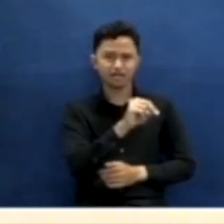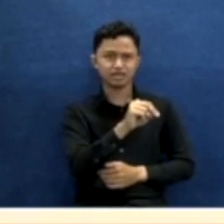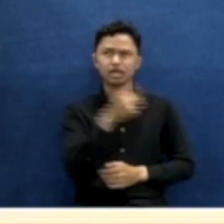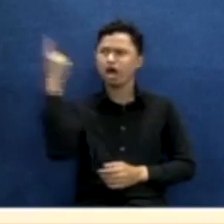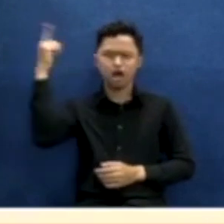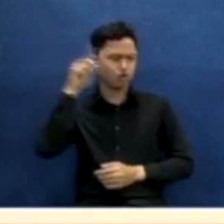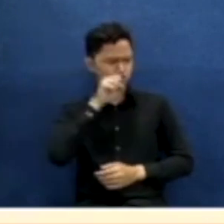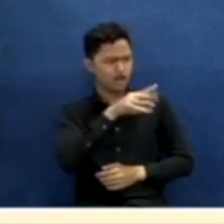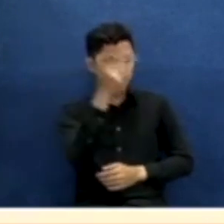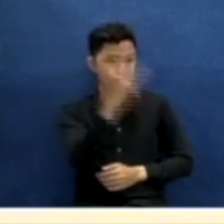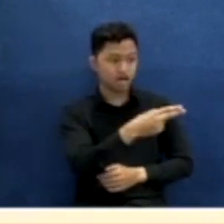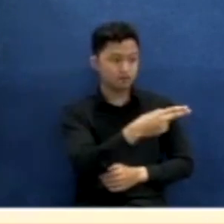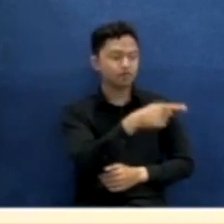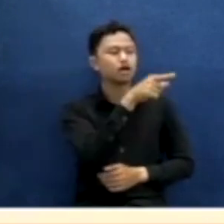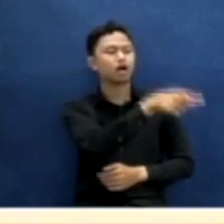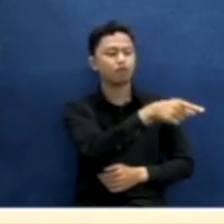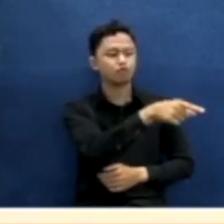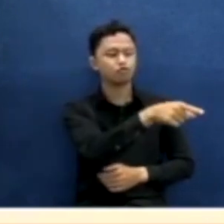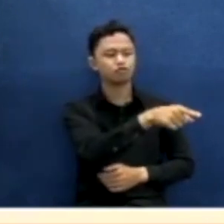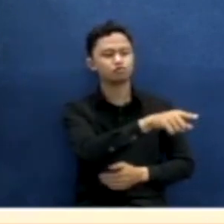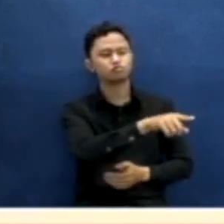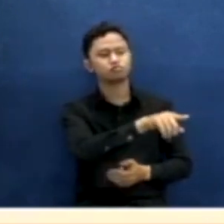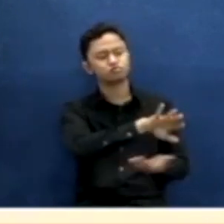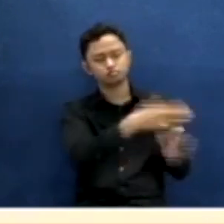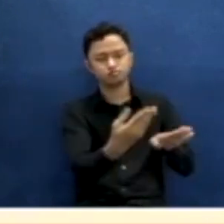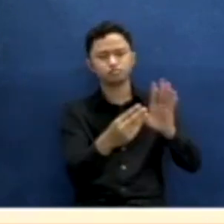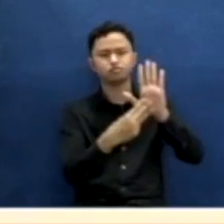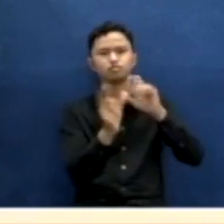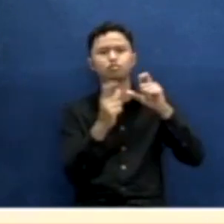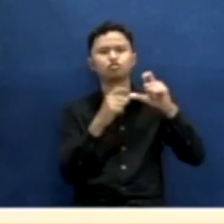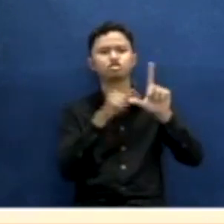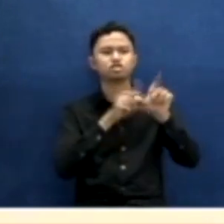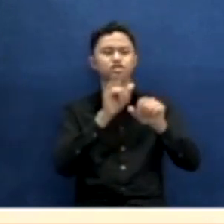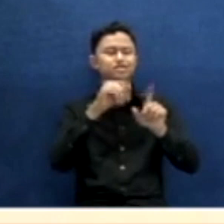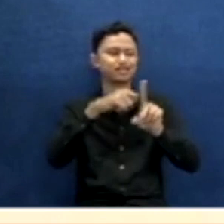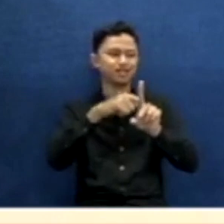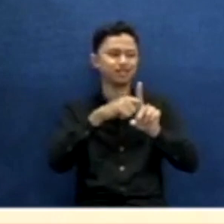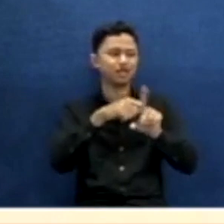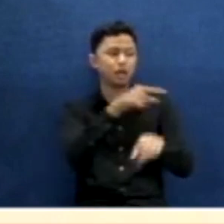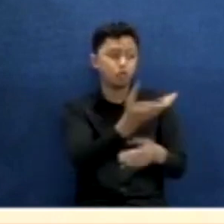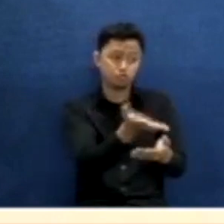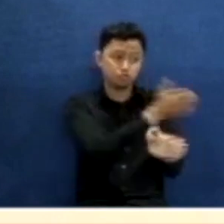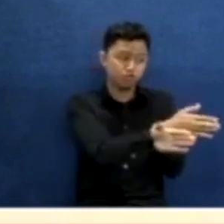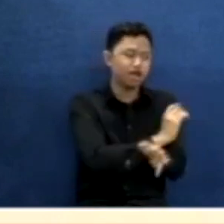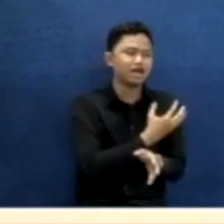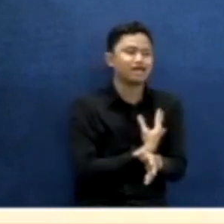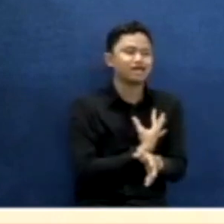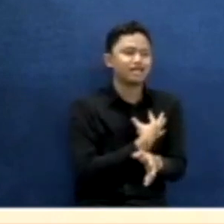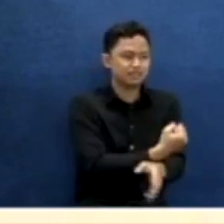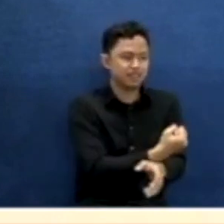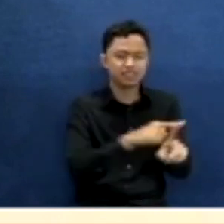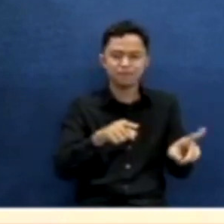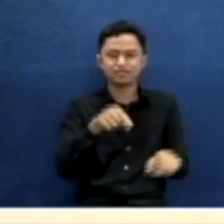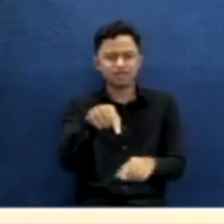diharamkanolehku,makainnakumlmushrikun. Kamuakankembaliterjerumuskedalamkemusyrikan setelahkamuberiman. Disitukitamenemukanbahwa